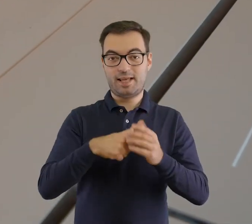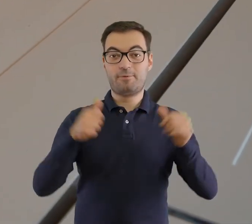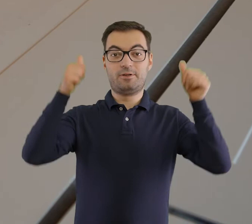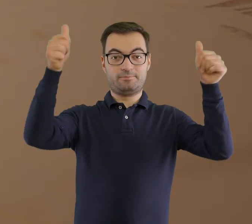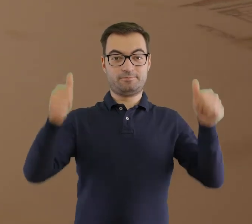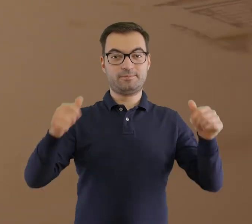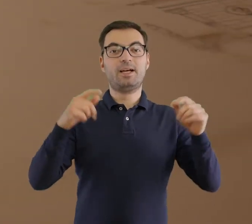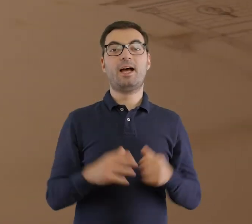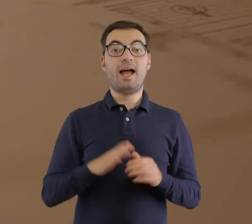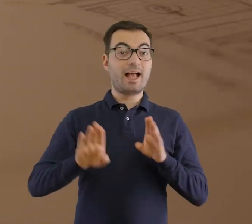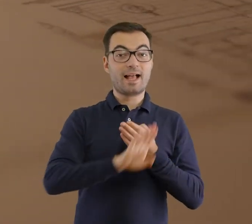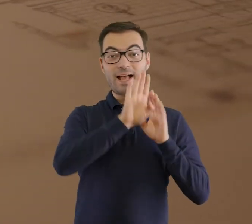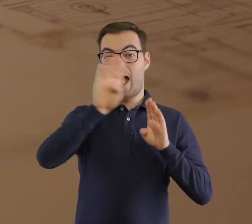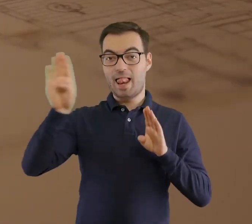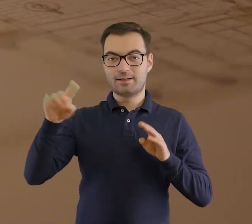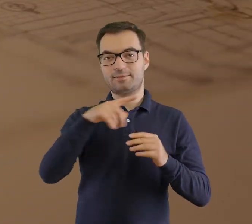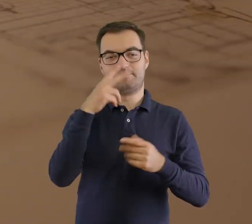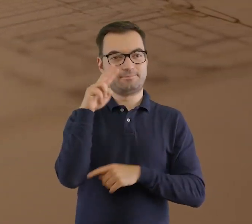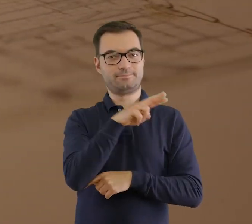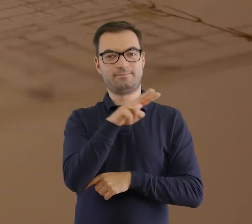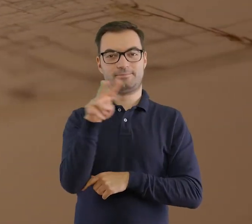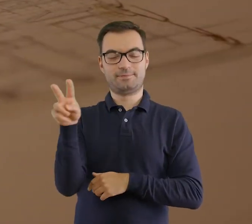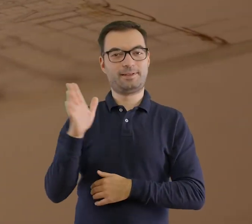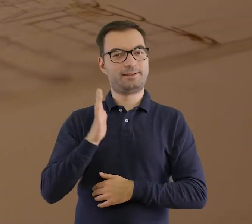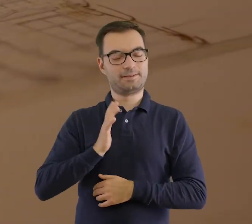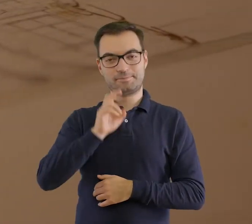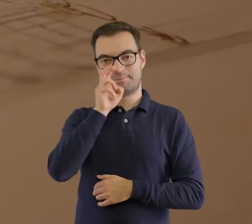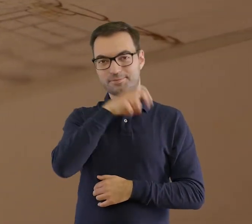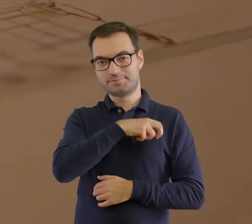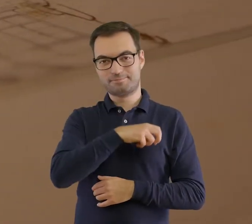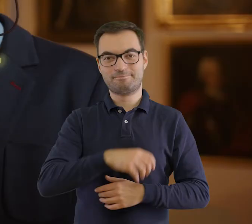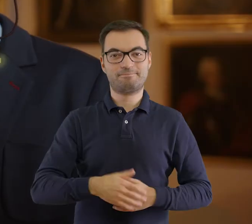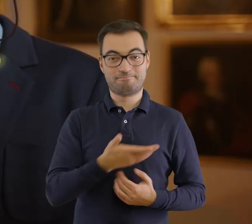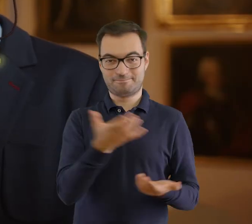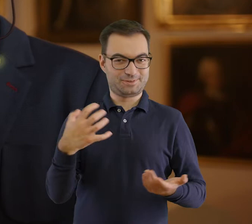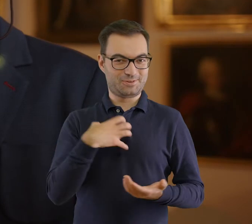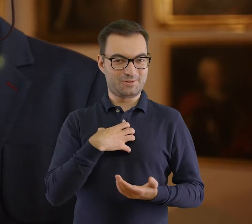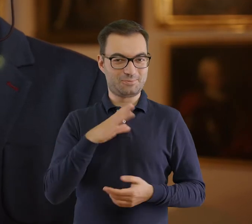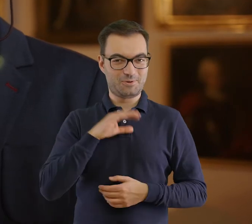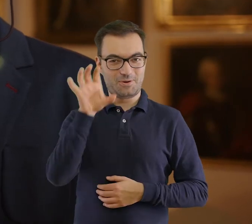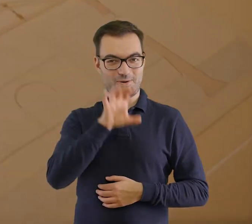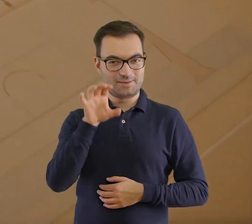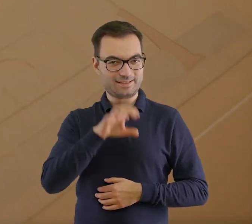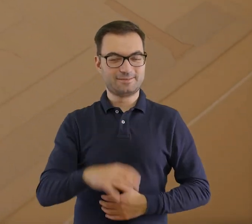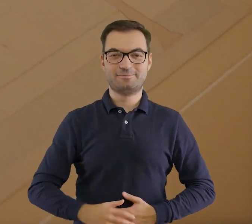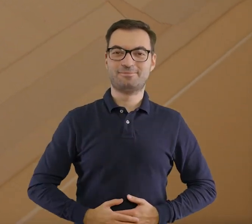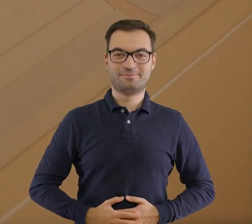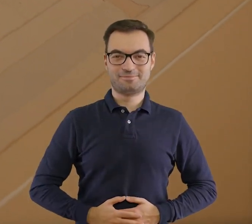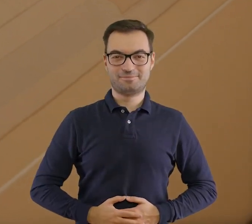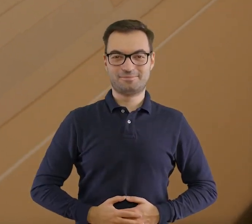wyeksponowane na ścianach nowej galerii będą stanowić interesującą propozycję dla naszych zwiedzających.